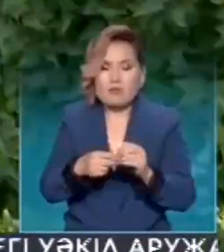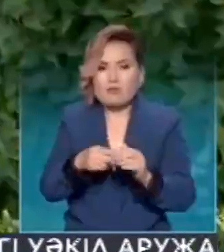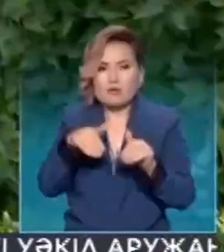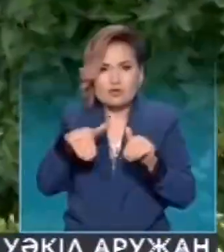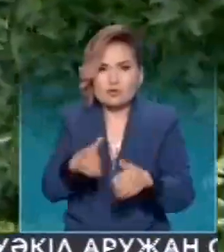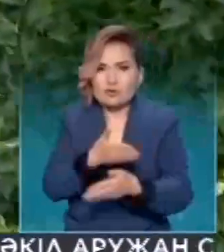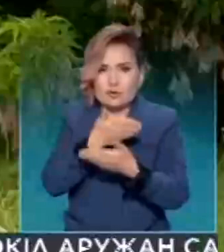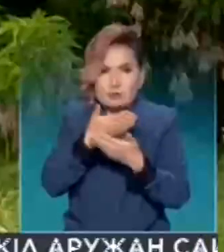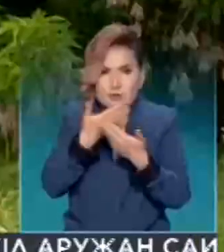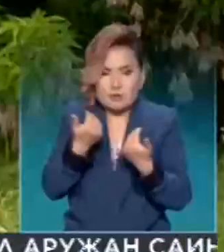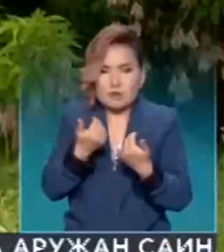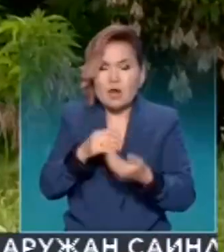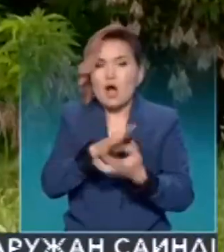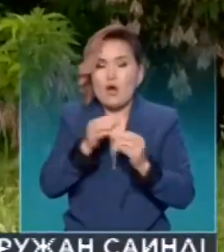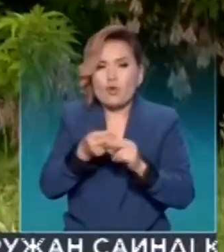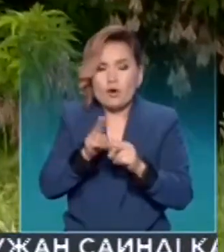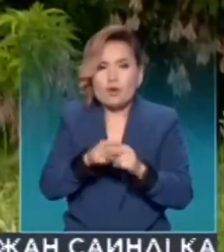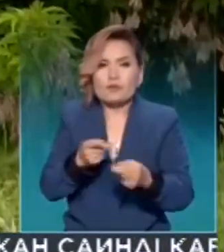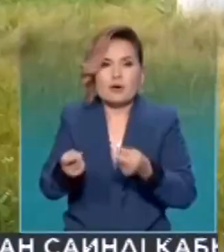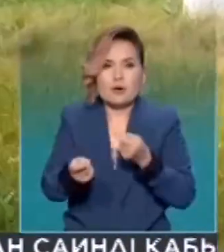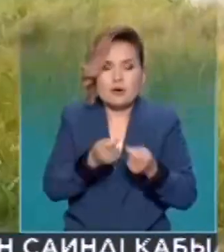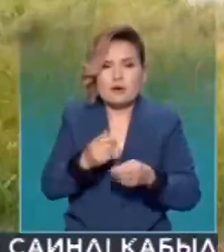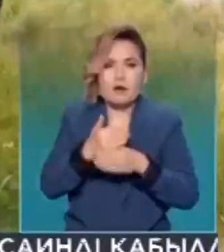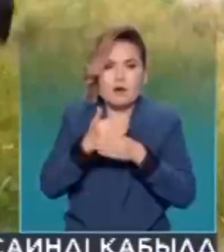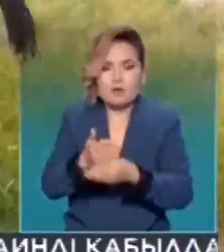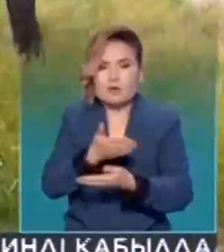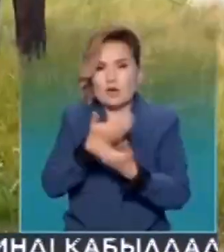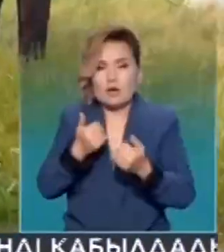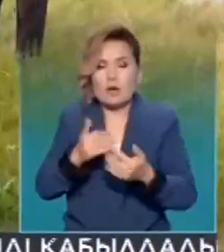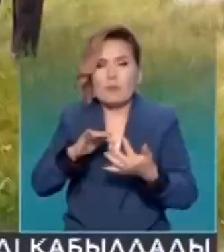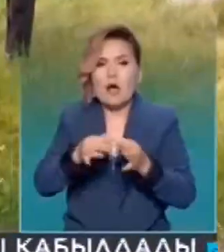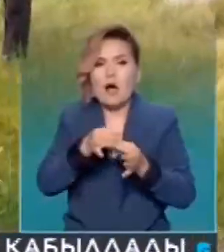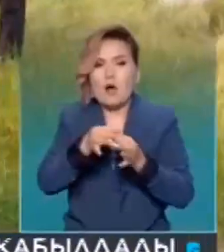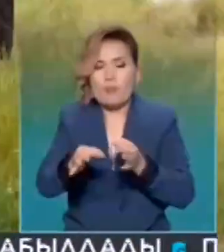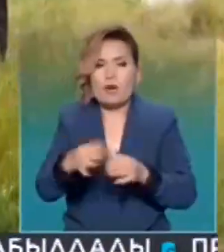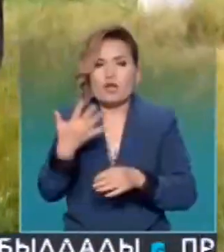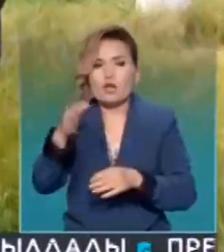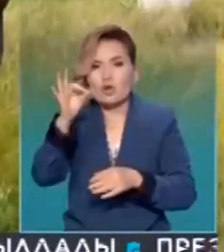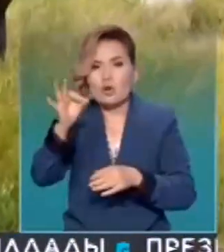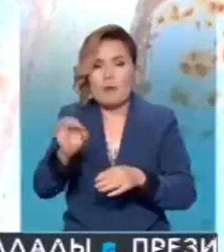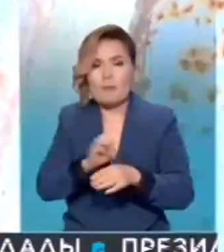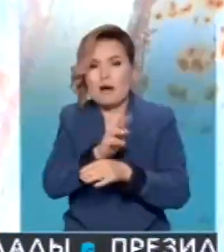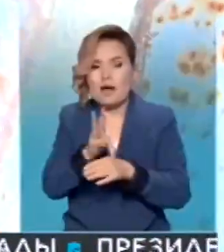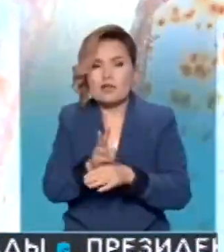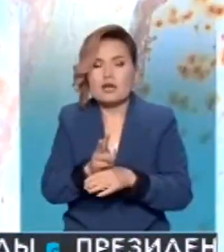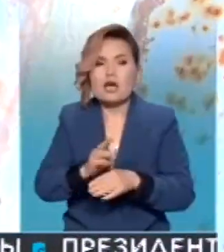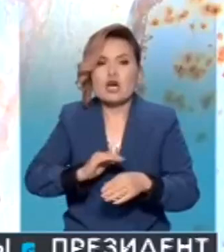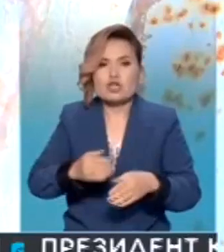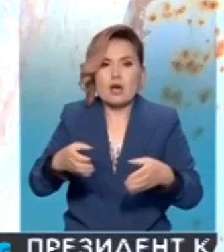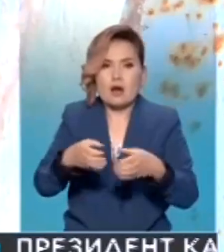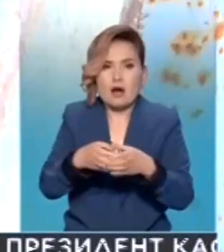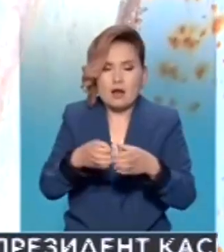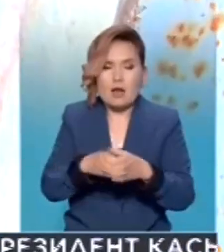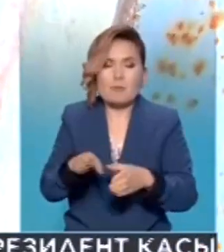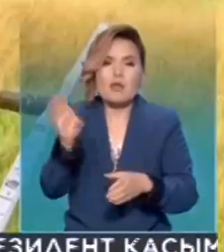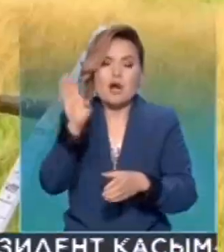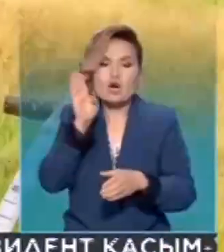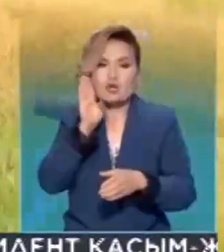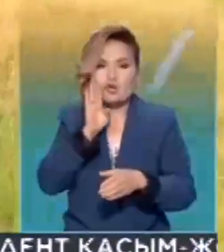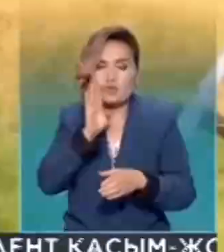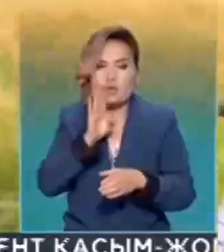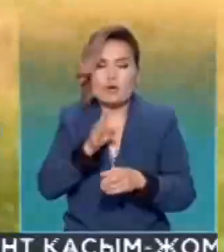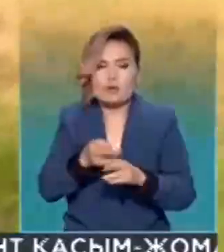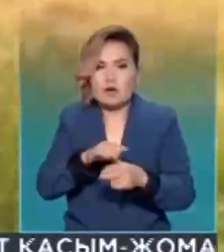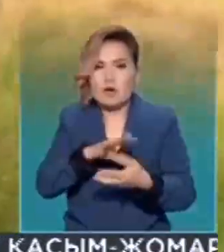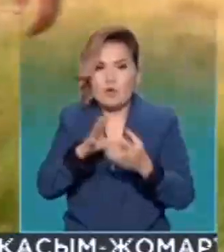құзырлы органдар хабардар, бірақ ештеңе істей алмай отыр. Бесағаш ауылының тең жартысын сумен қамтитын жеке компания тіршілік нәрін Құлжа күре жолының